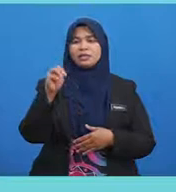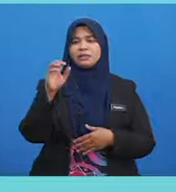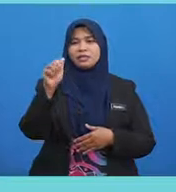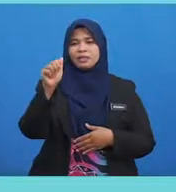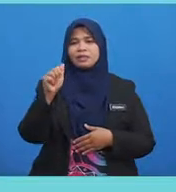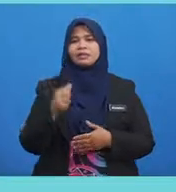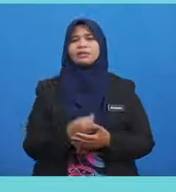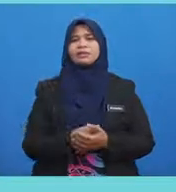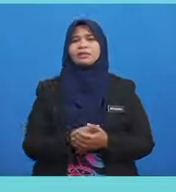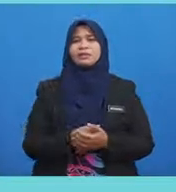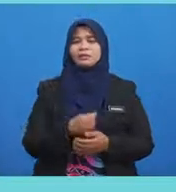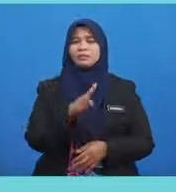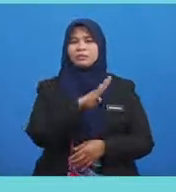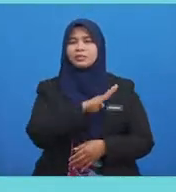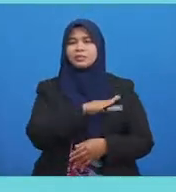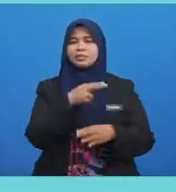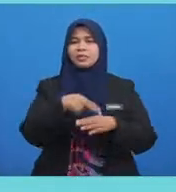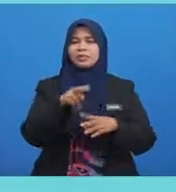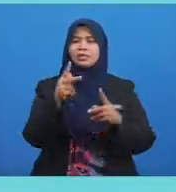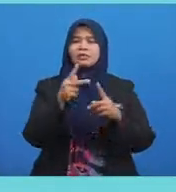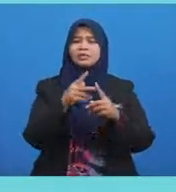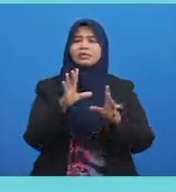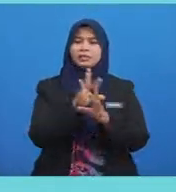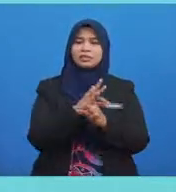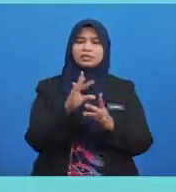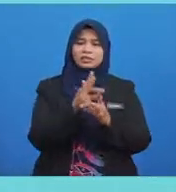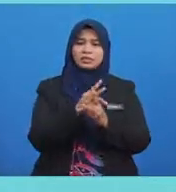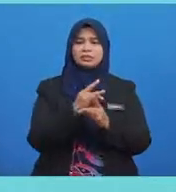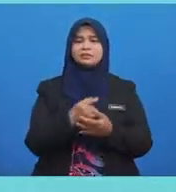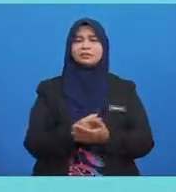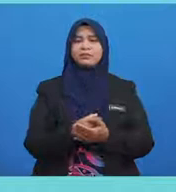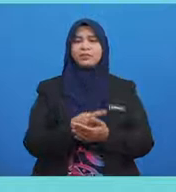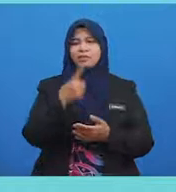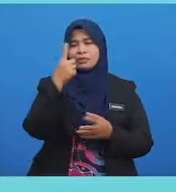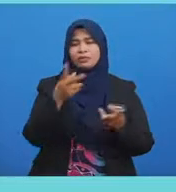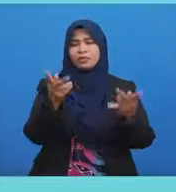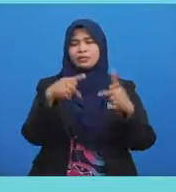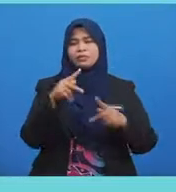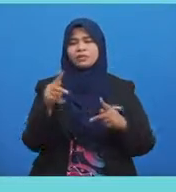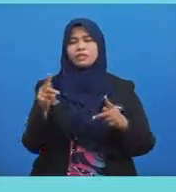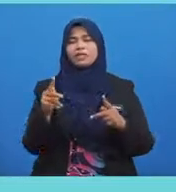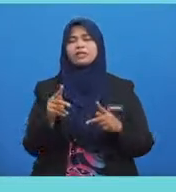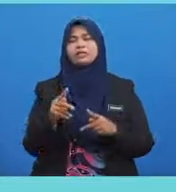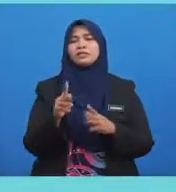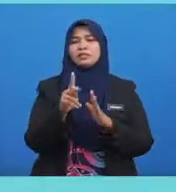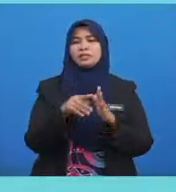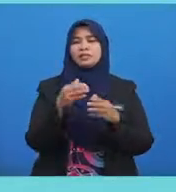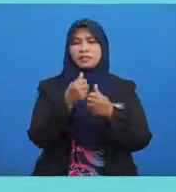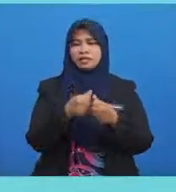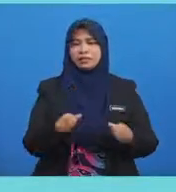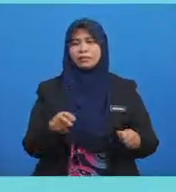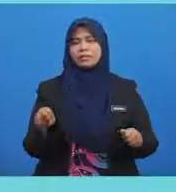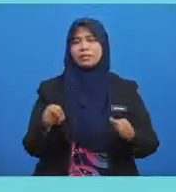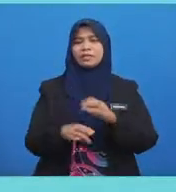untuk memulihkan kepercayaan rakyat dan seterusnya mengembalikan kestabilan dan